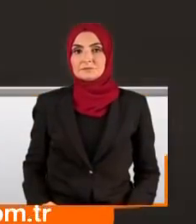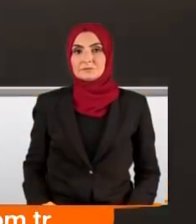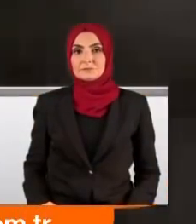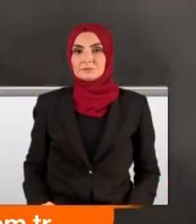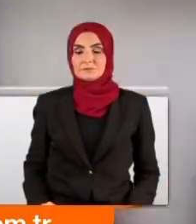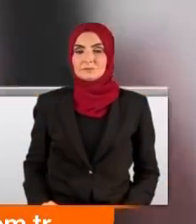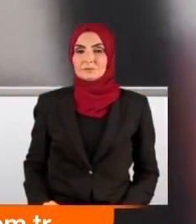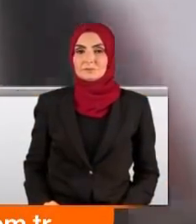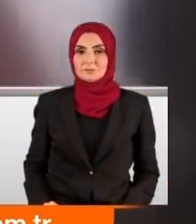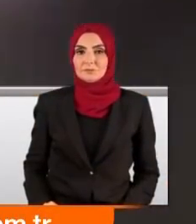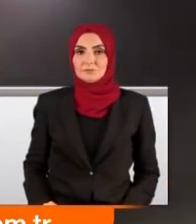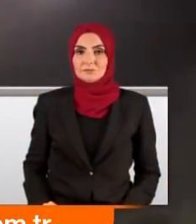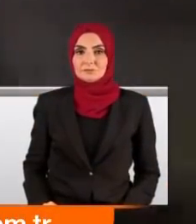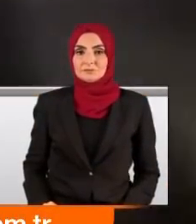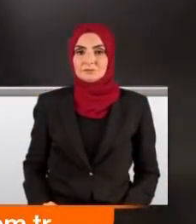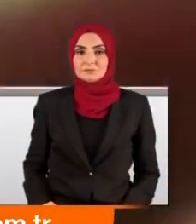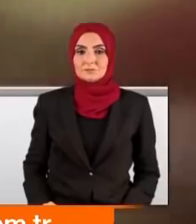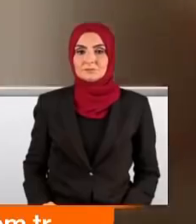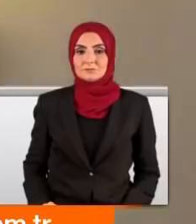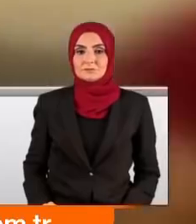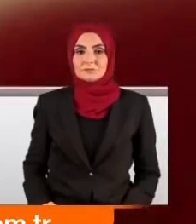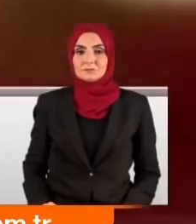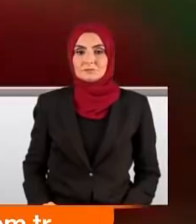Kıyamet bugündür ya Resulullah!